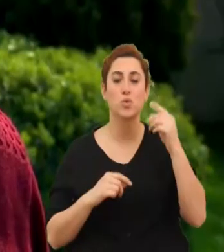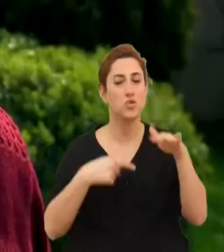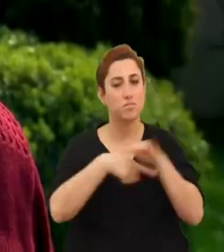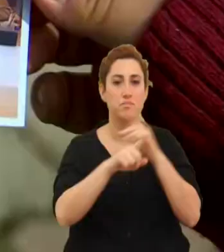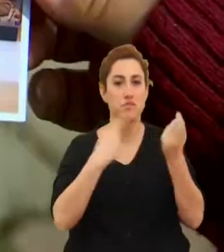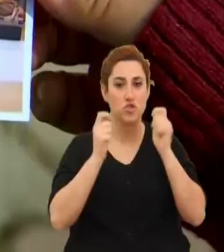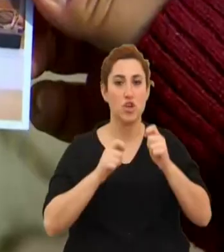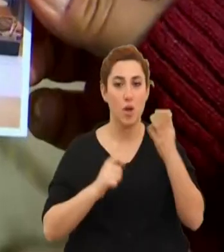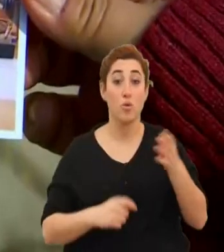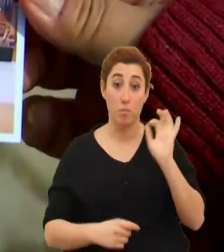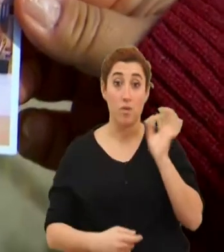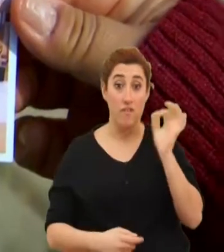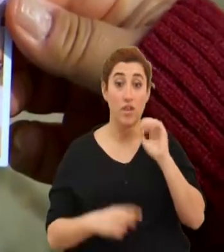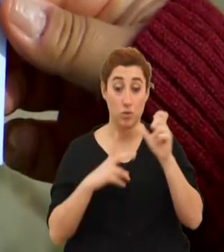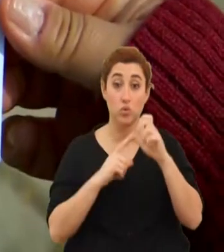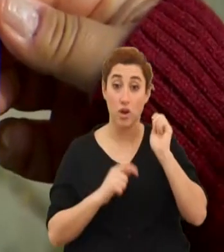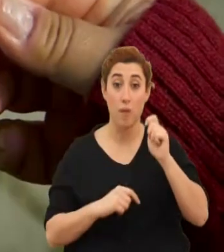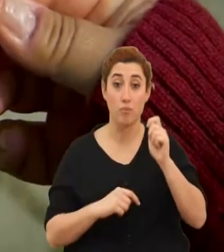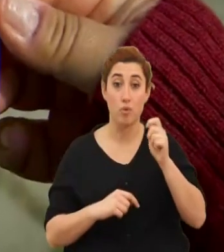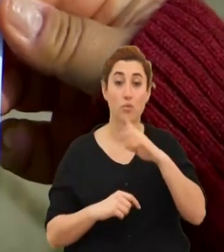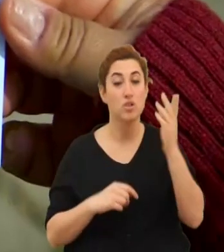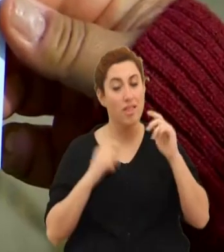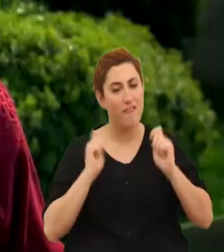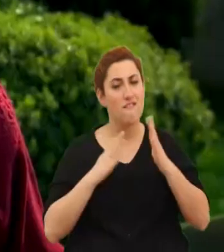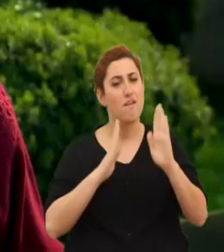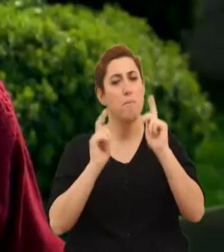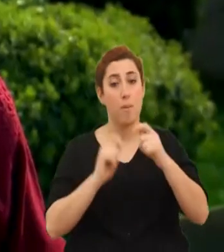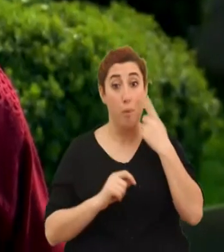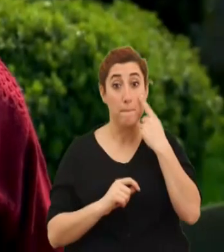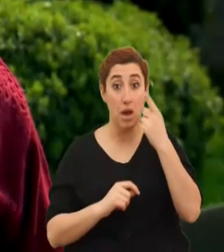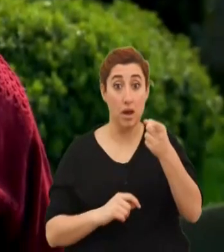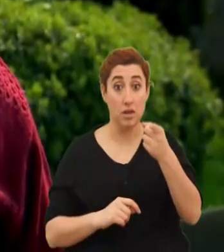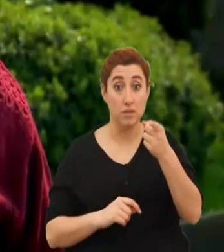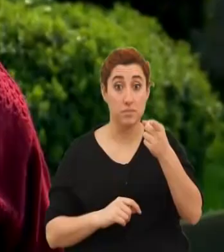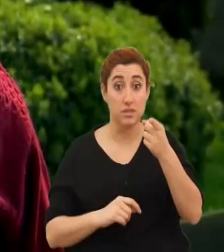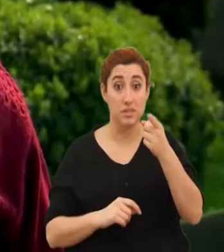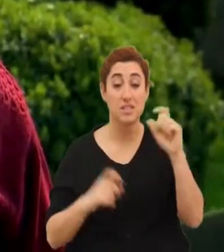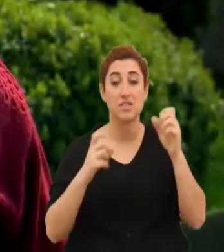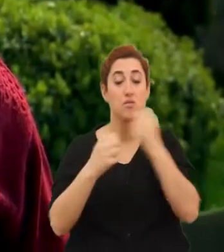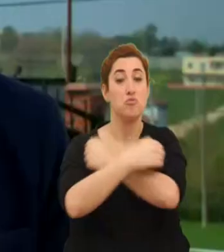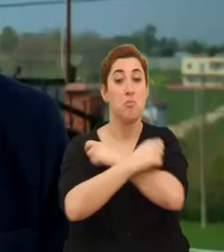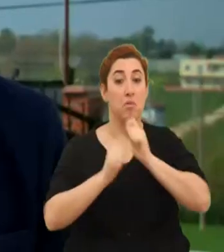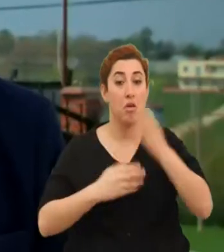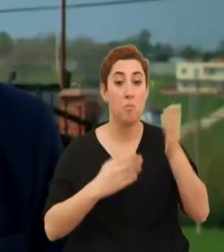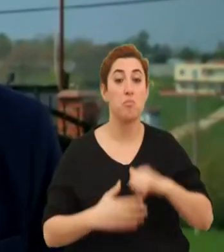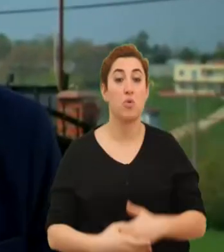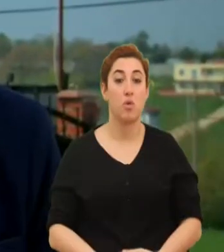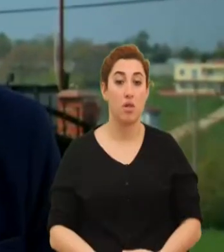bir haltlar yemiş ya. Yemiş Şükrü yemiş. Yemeye de devam ediyor. Bak görüyor musun ya? Sarmaş